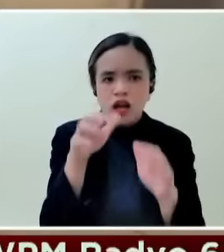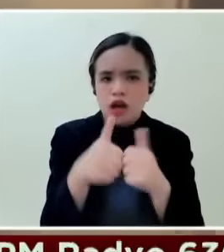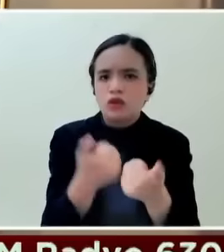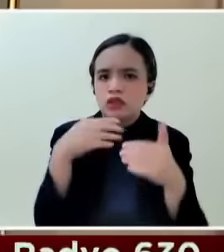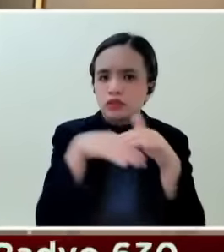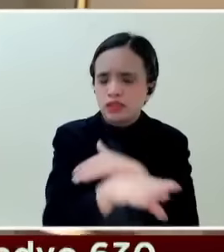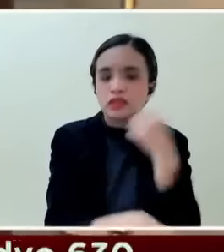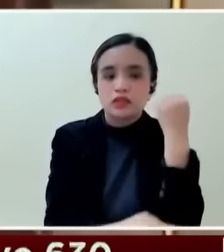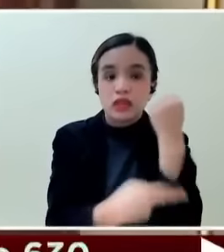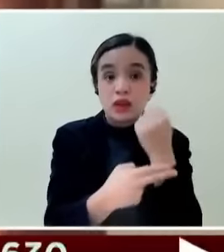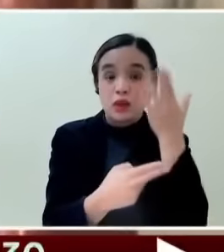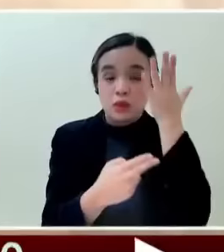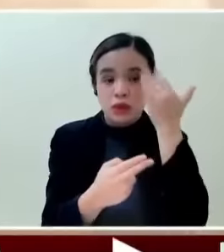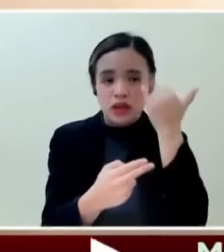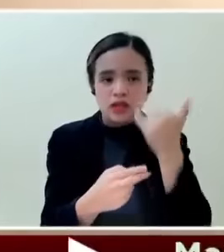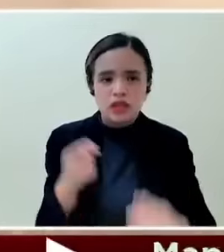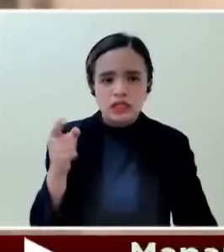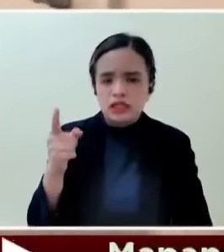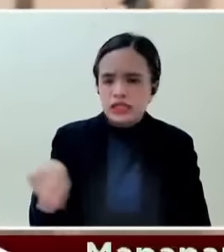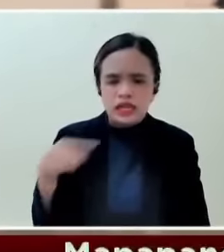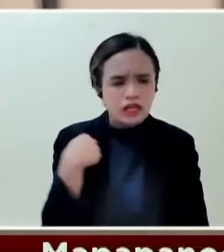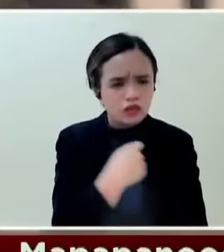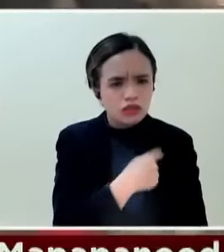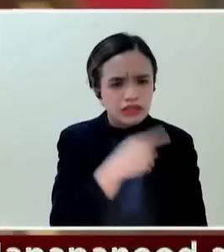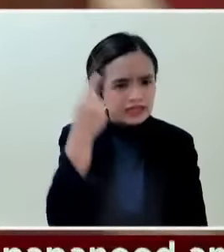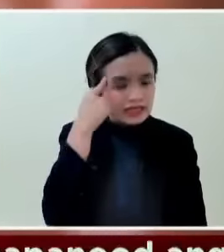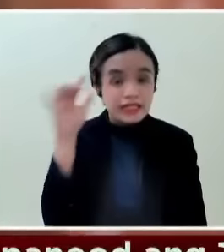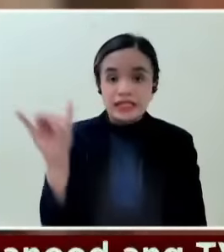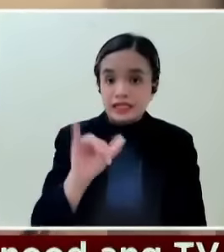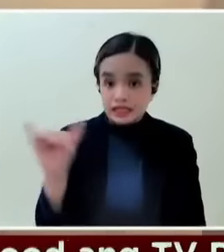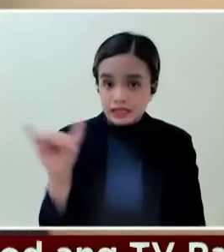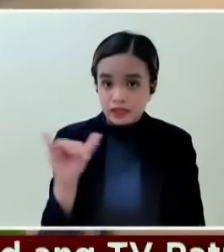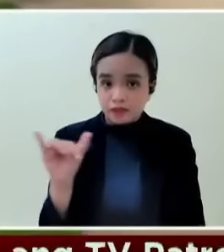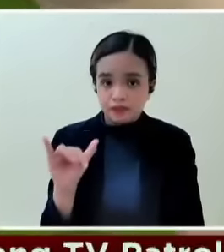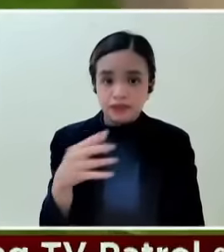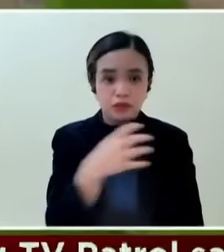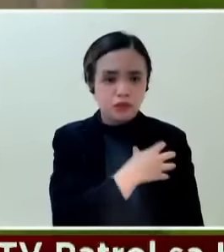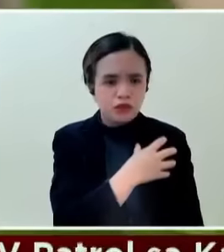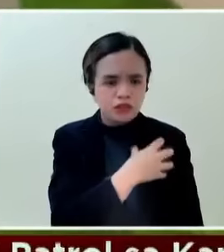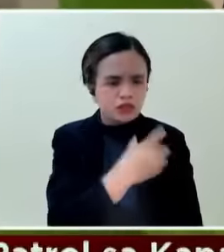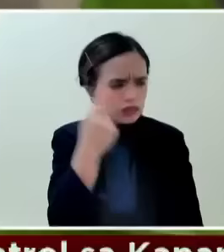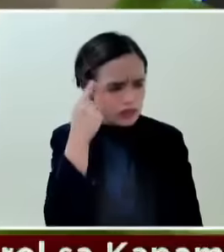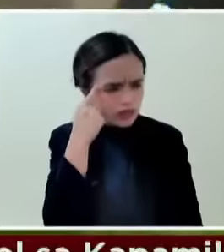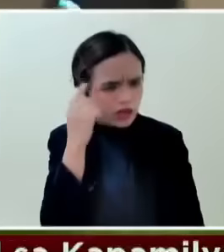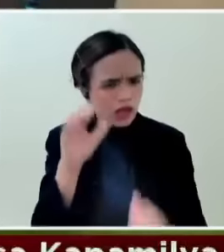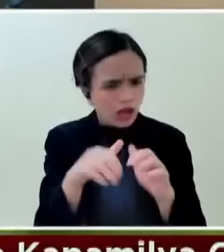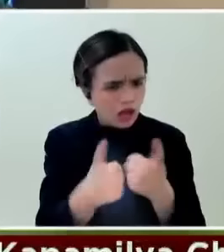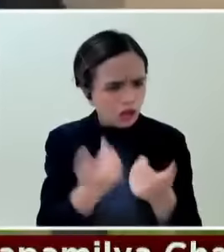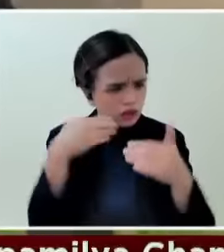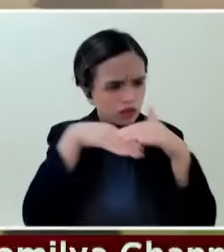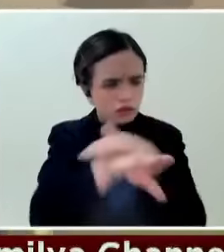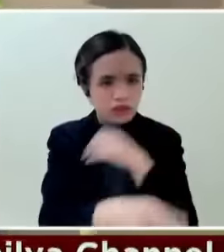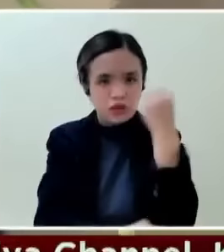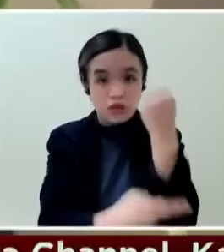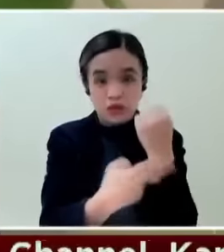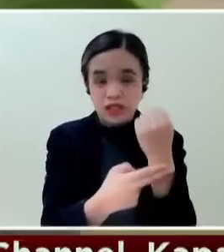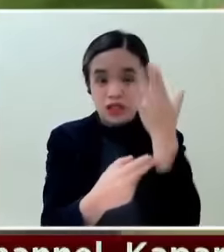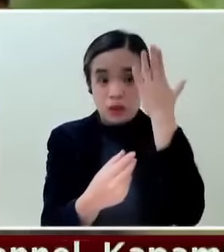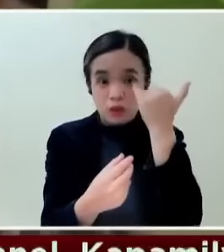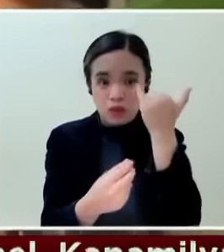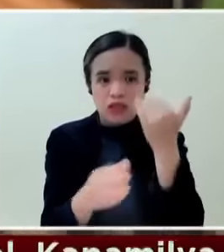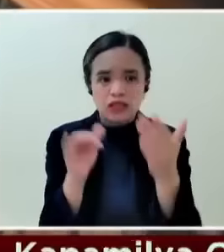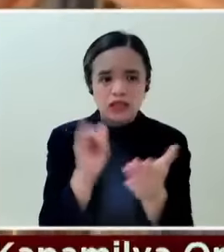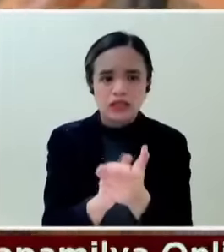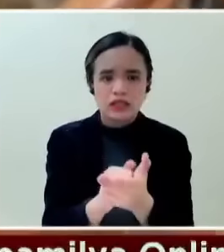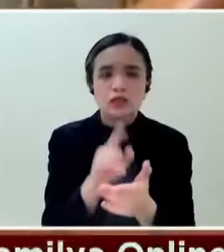doon sa hotel. Dahil nagtataka rin tayo, maging yung mga pulisa ay nagtataka rin kung paano ito nakapasok dahil yun din